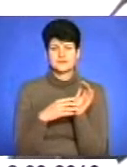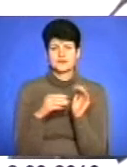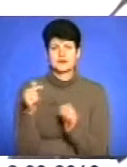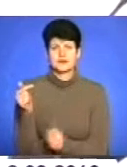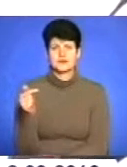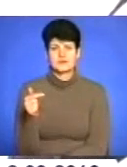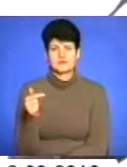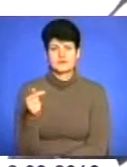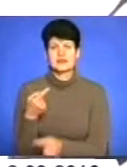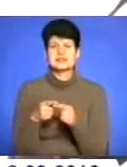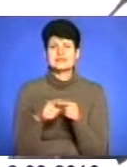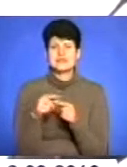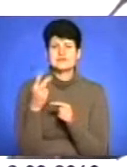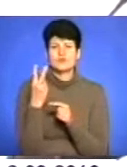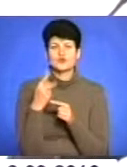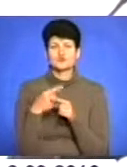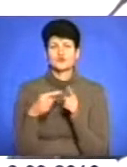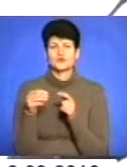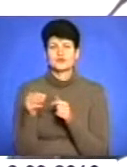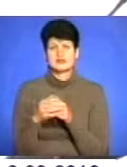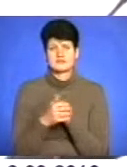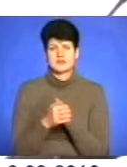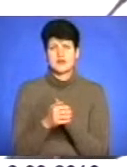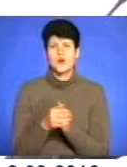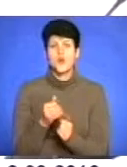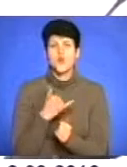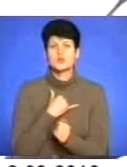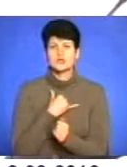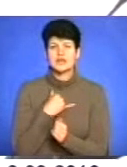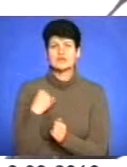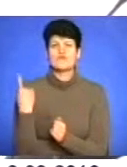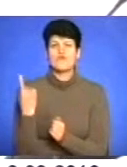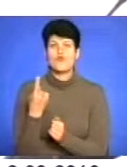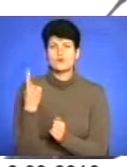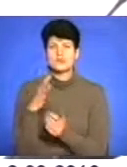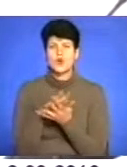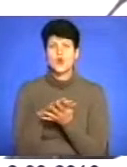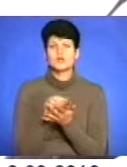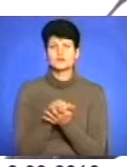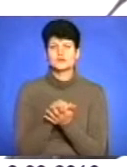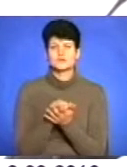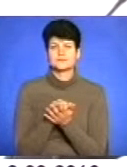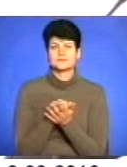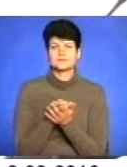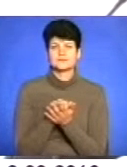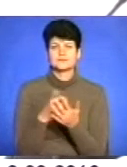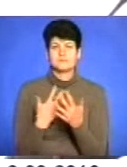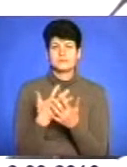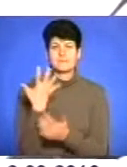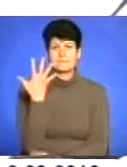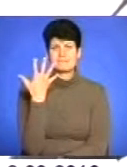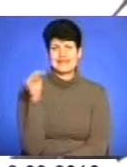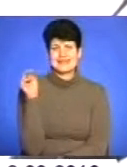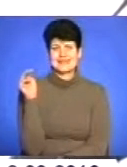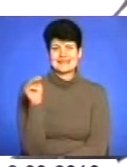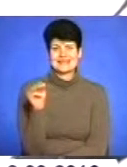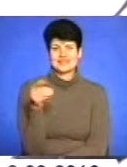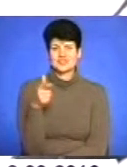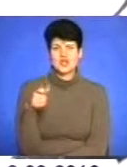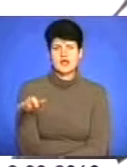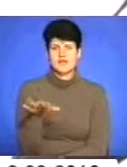гривень. Це з 2,5 тисяч. А в нас в області орендується десь понад 5 тисяч